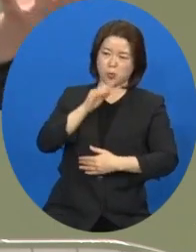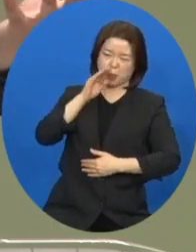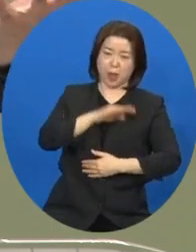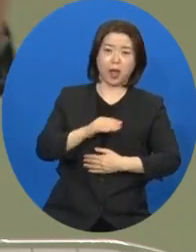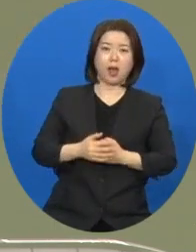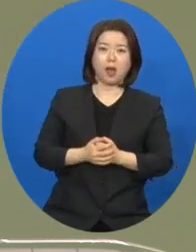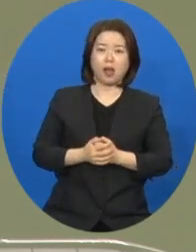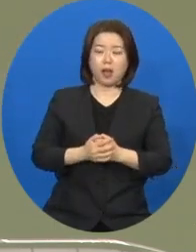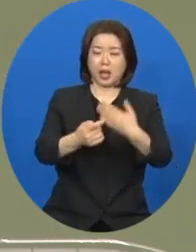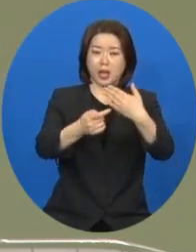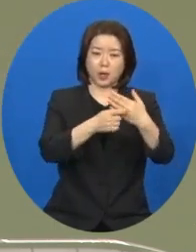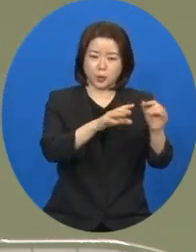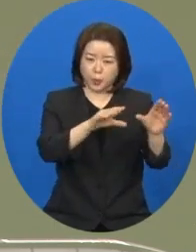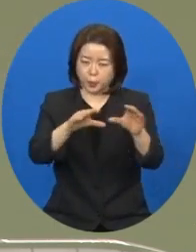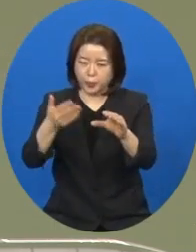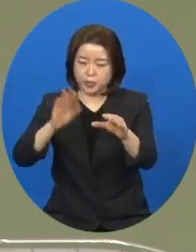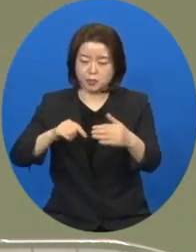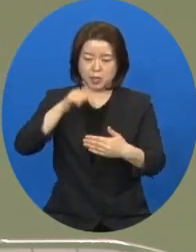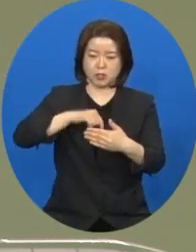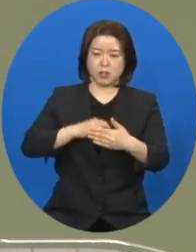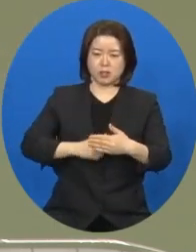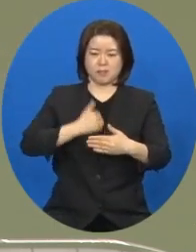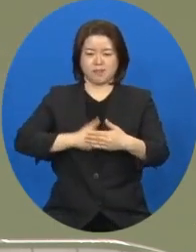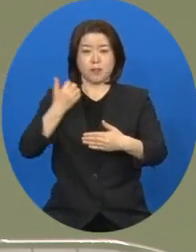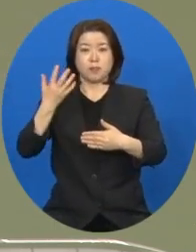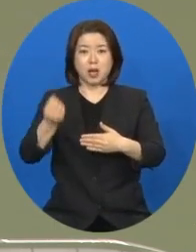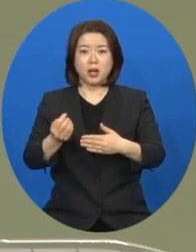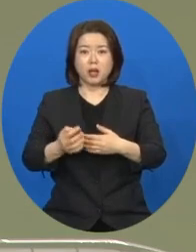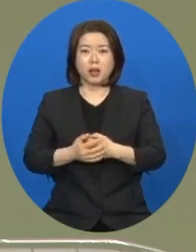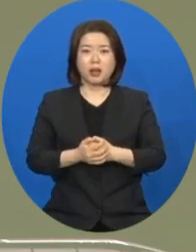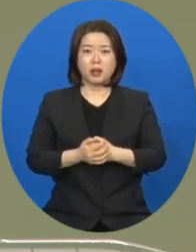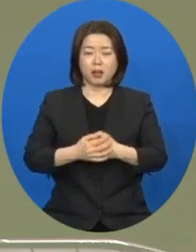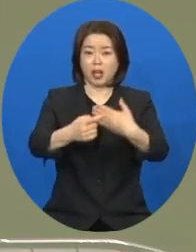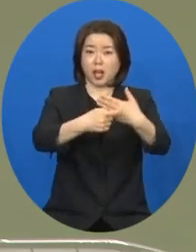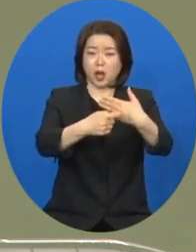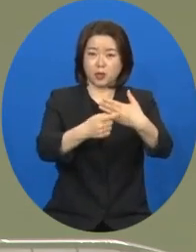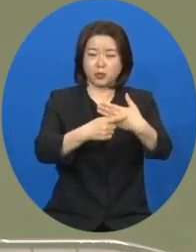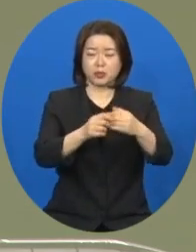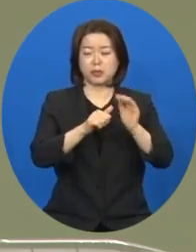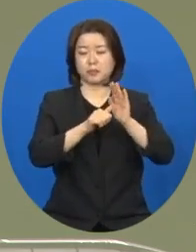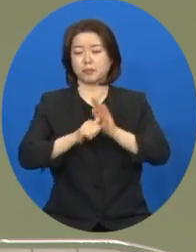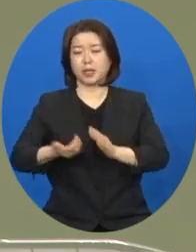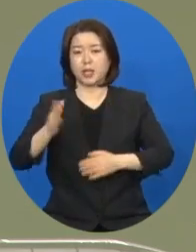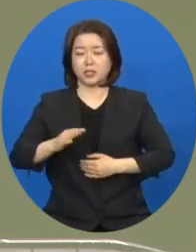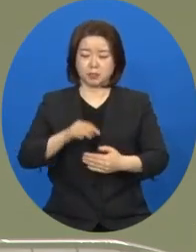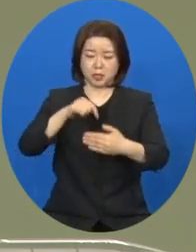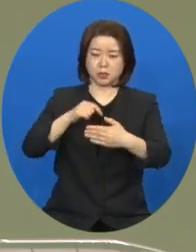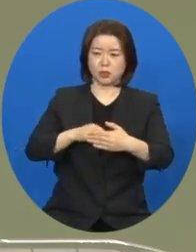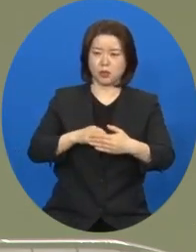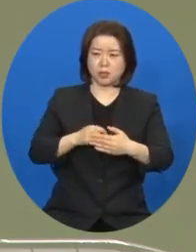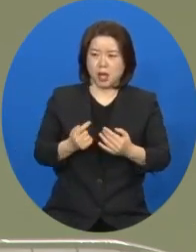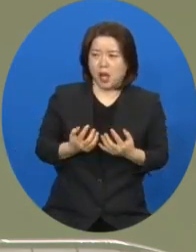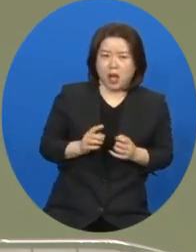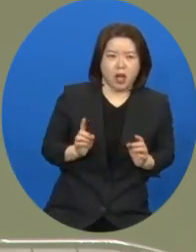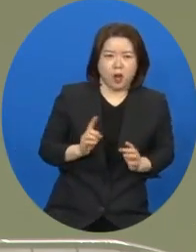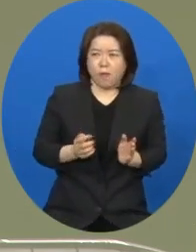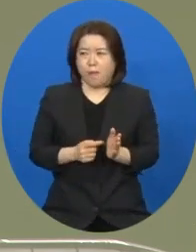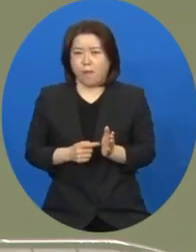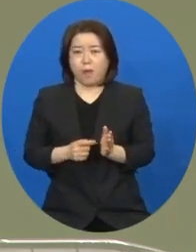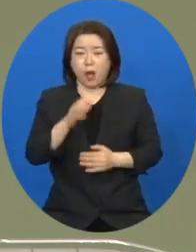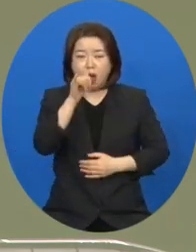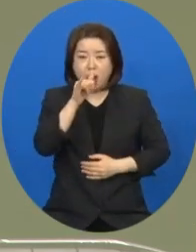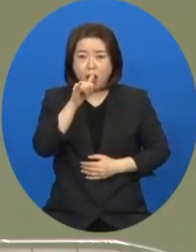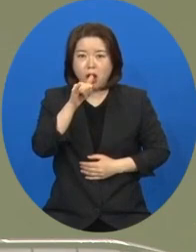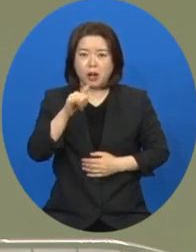겉으로는 온유하지만 속으로는 성질이 많고 겉으로는 인내하지만 속으로는 안달하고 매일